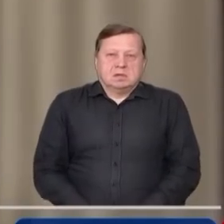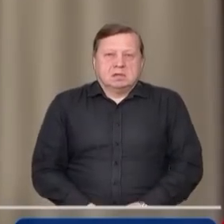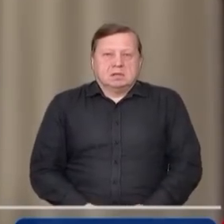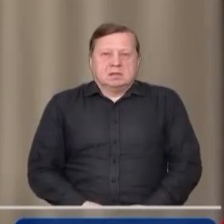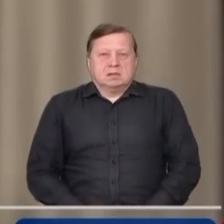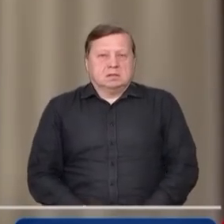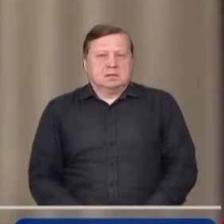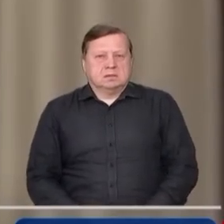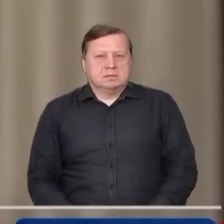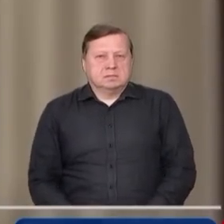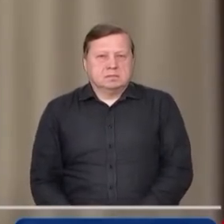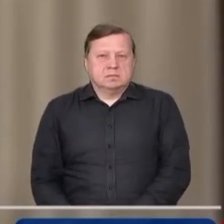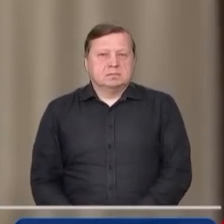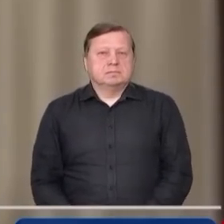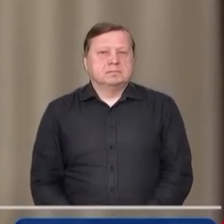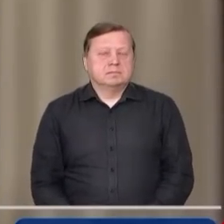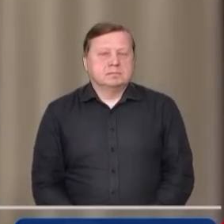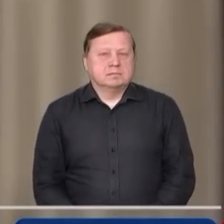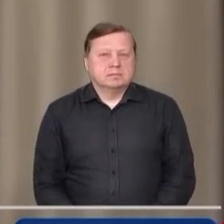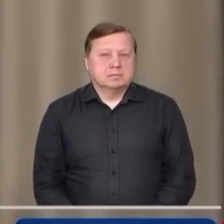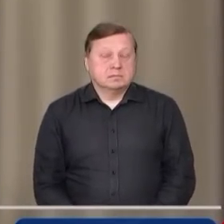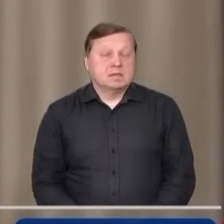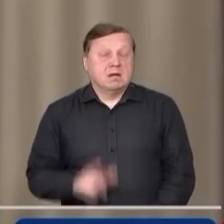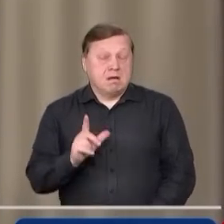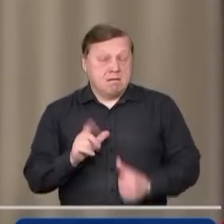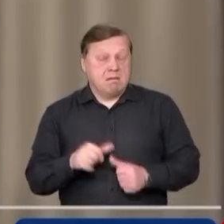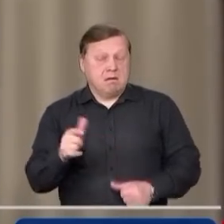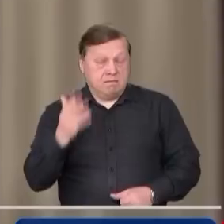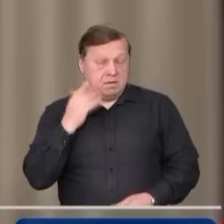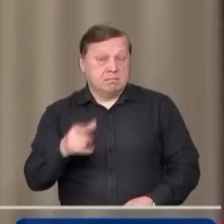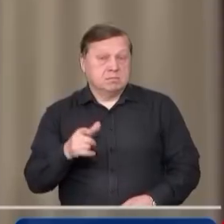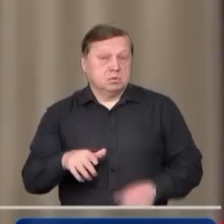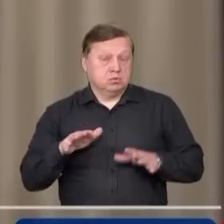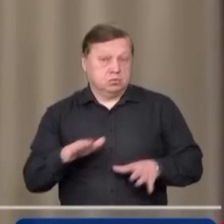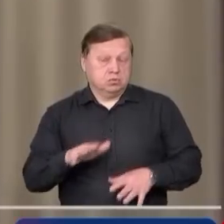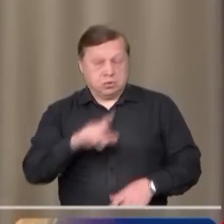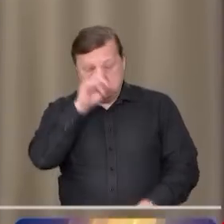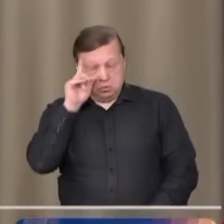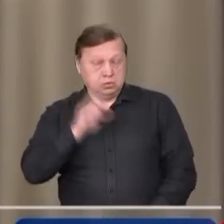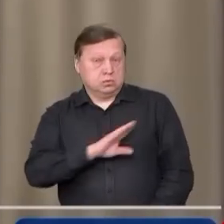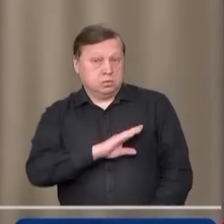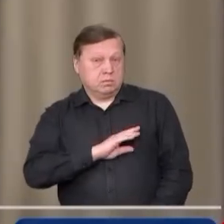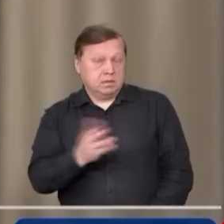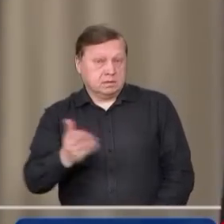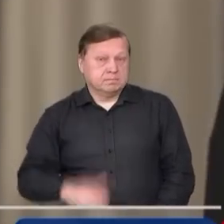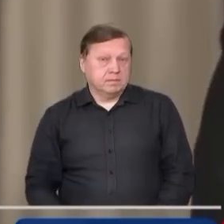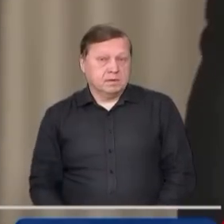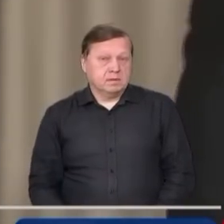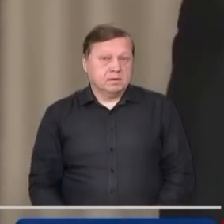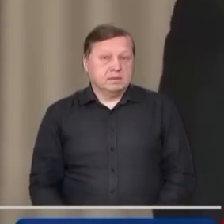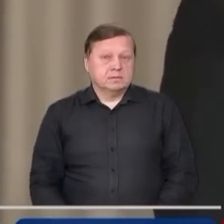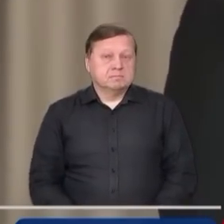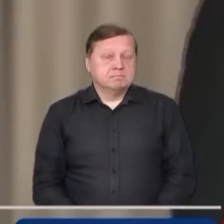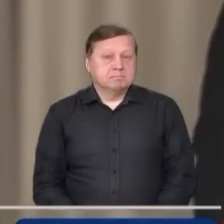Mówili panowie również o wielkich ofiarach. Jak wygląda liczba ofiar wojny po obu